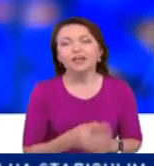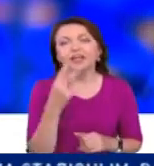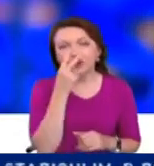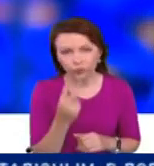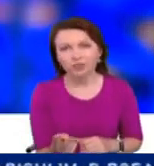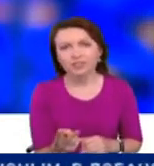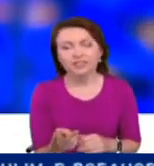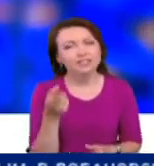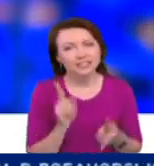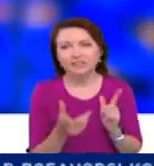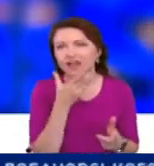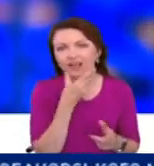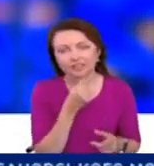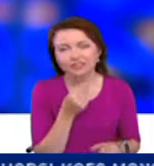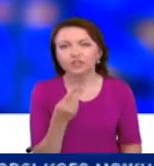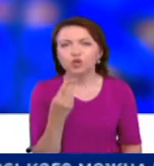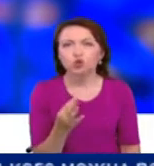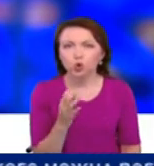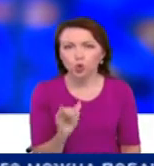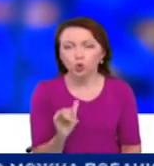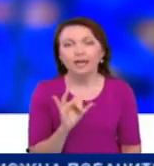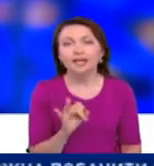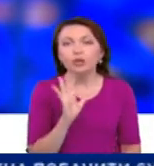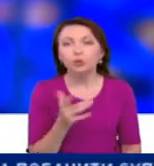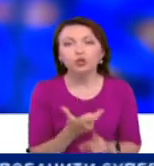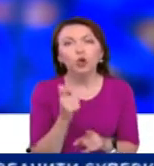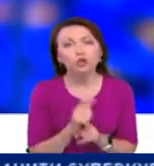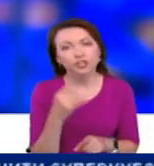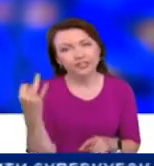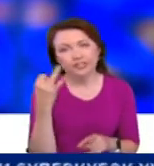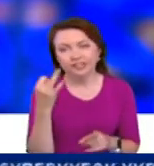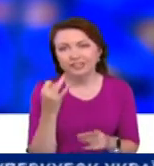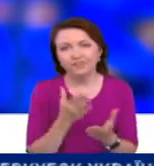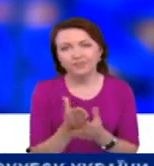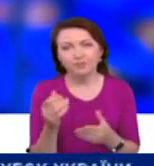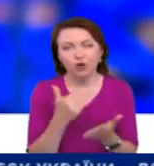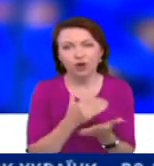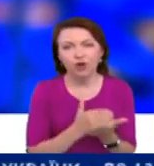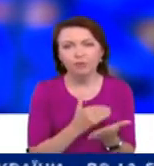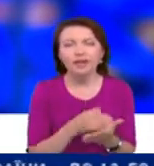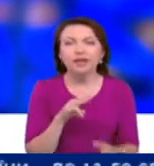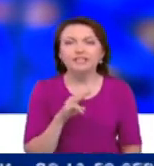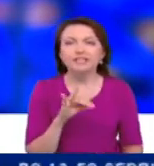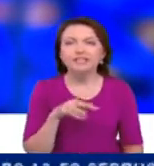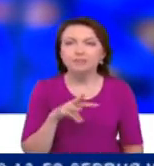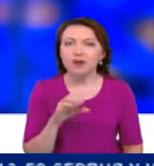побачите дійсно красиве шоу. И будет очень интересный вид программы. Это тим-эвент. Он будет